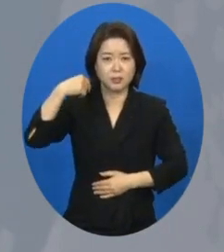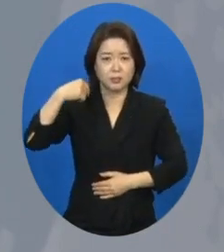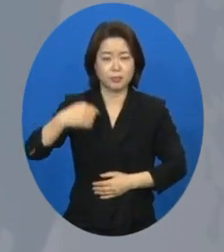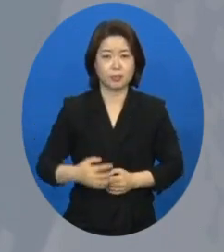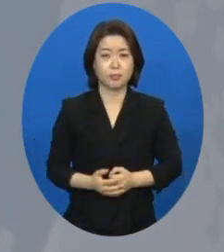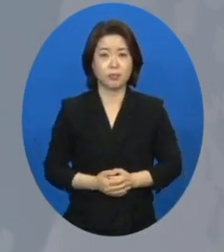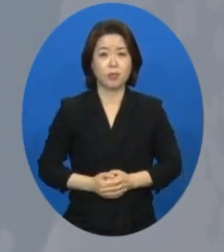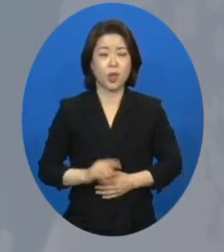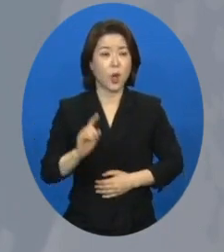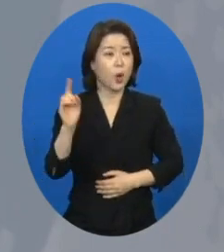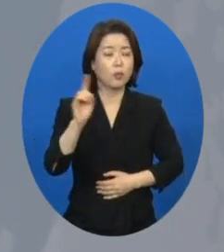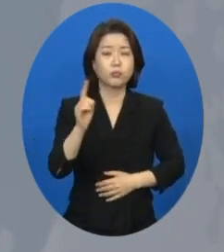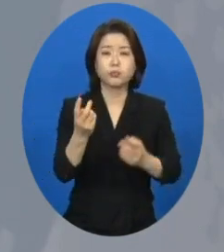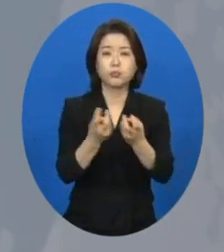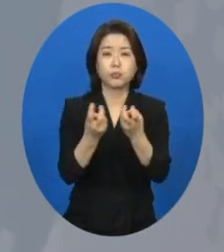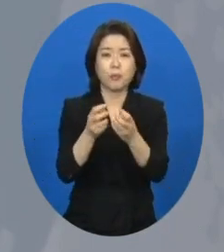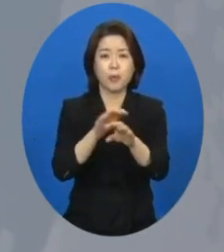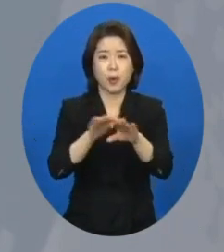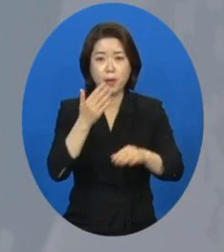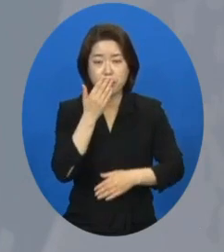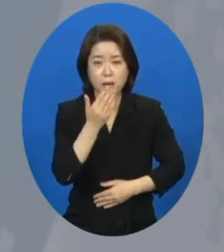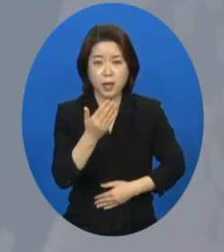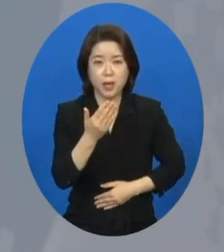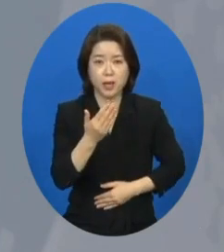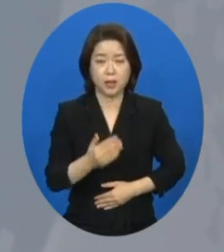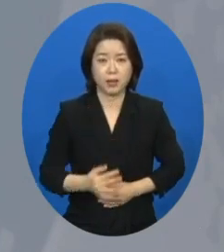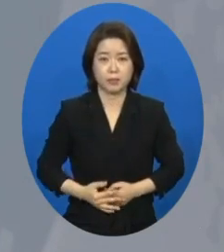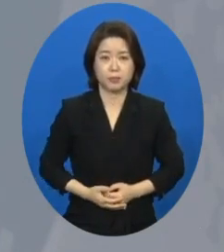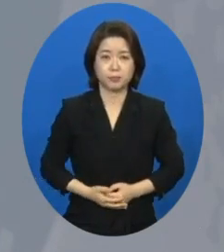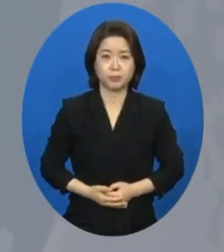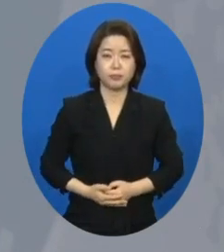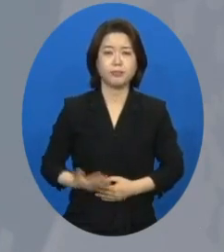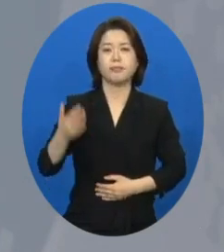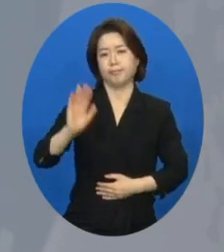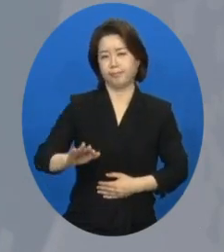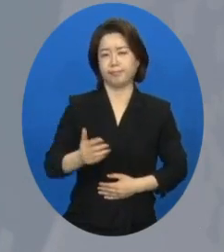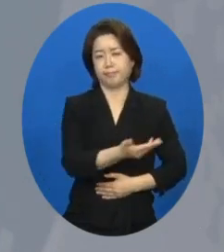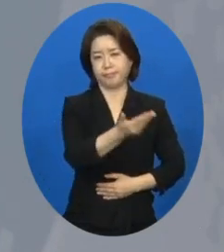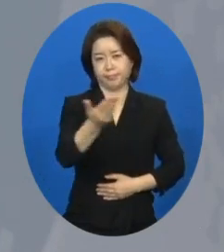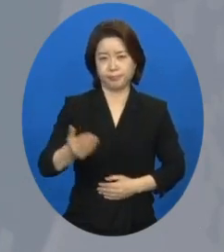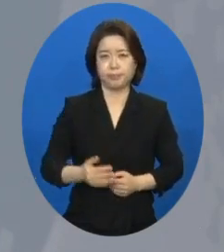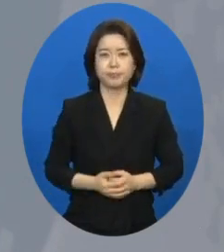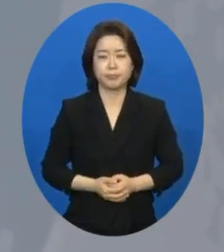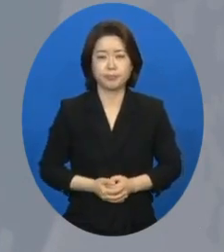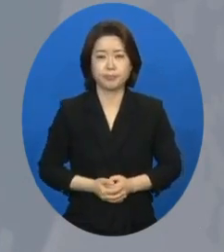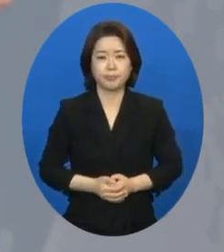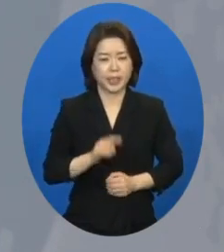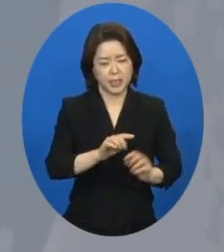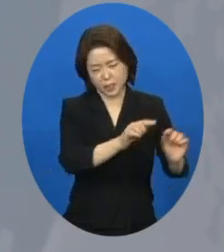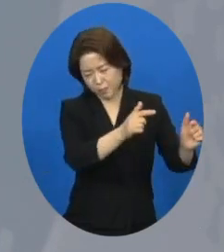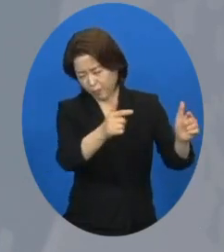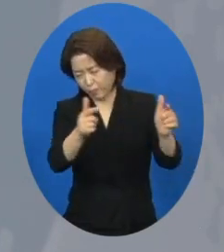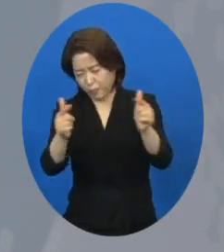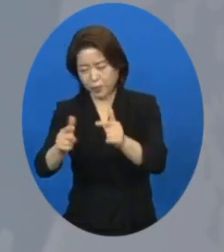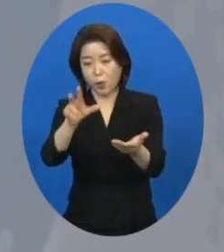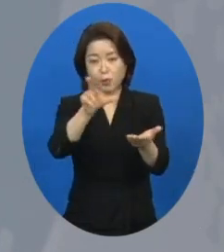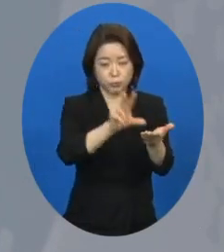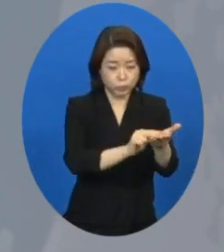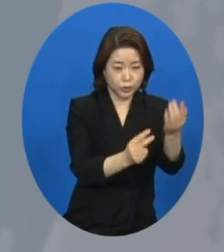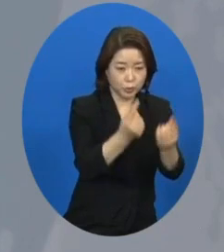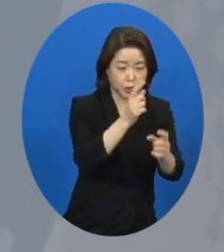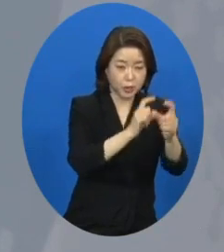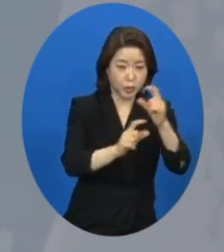무슨 수로 해결합니까? 그러나 여러분, 이 모든 것보다 더 크신